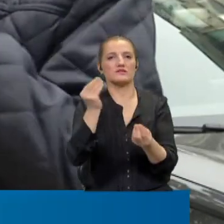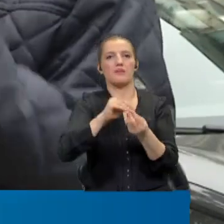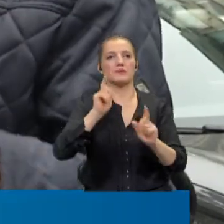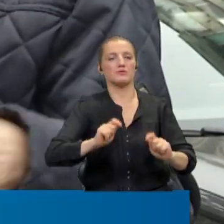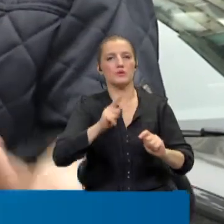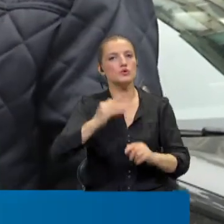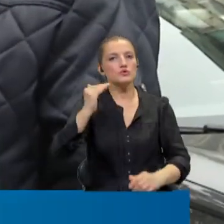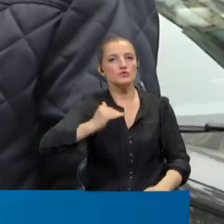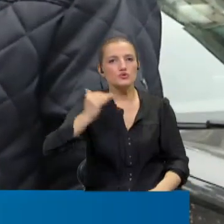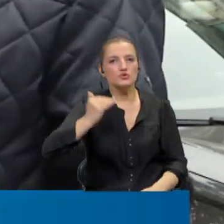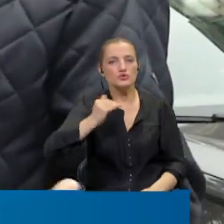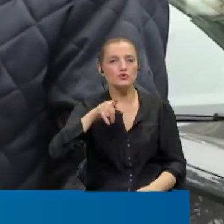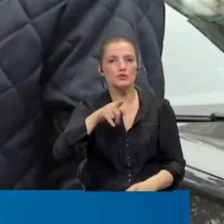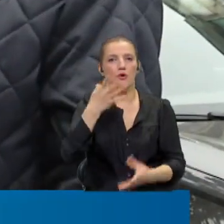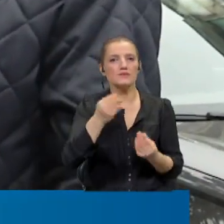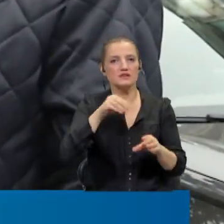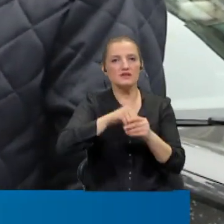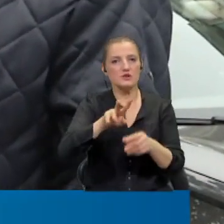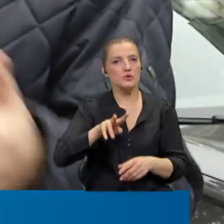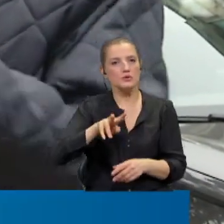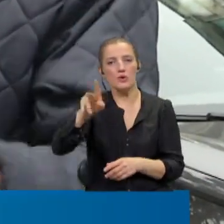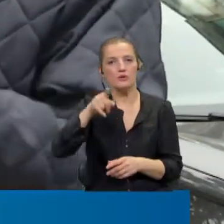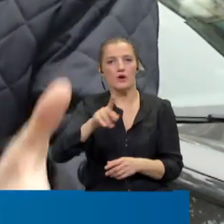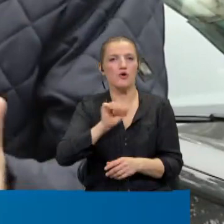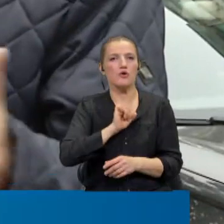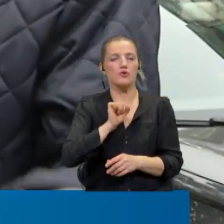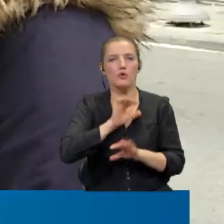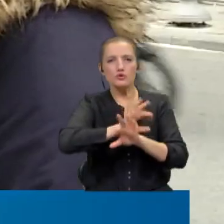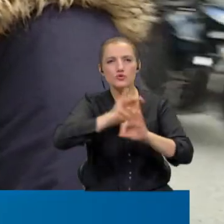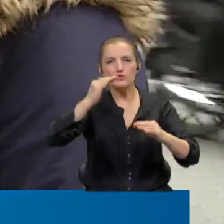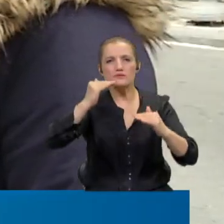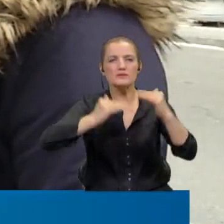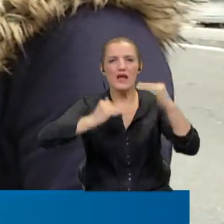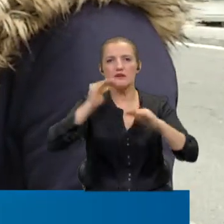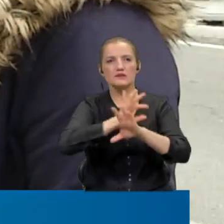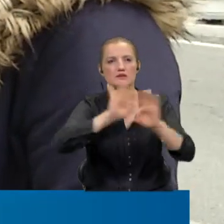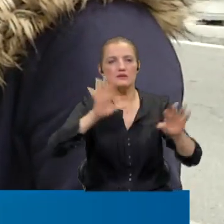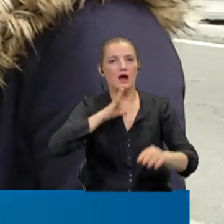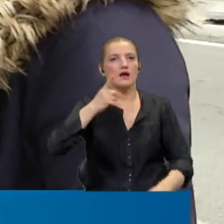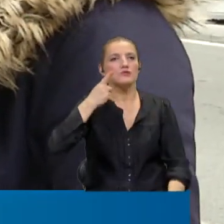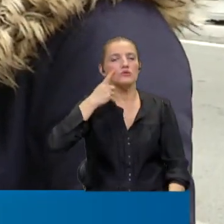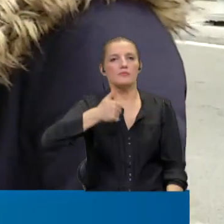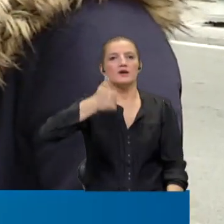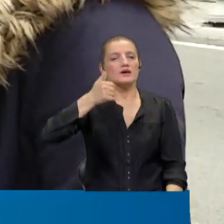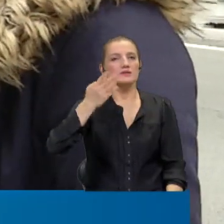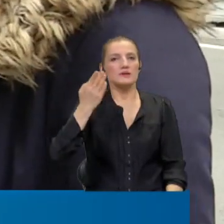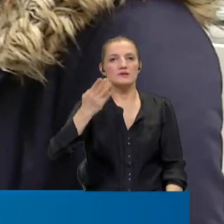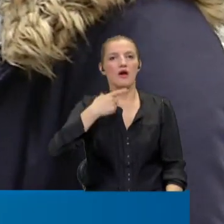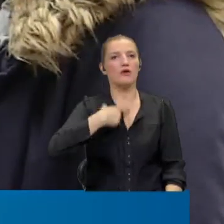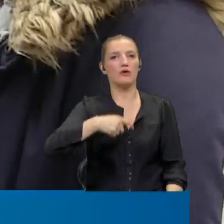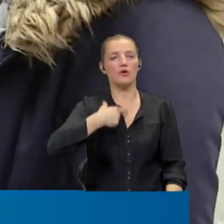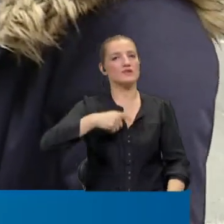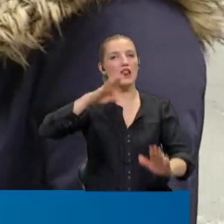düşük gitmek için öyle bir oturuyorlar gibi düşünüyorum korkunç orantısızlık vardı Sayın Cumhurbaşkanımız özel